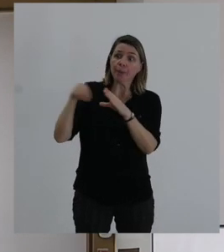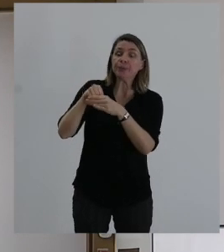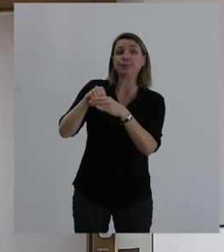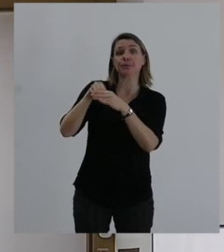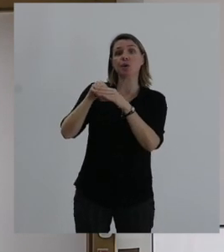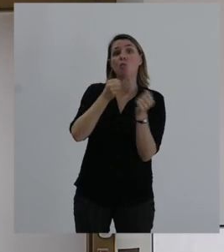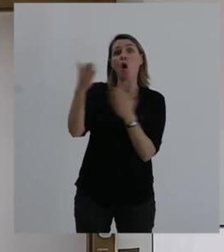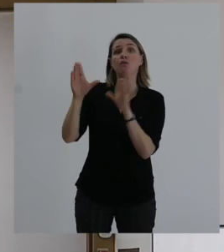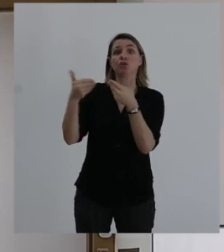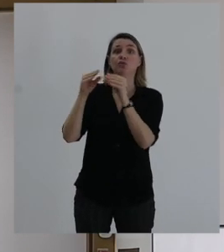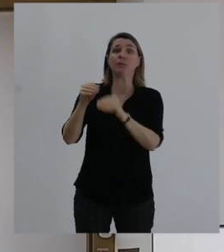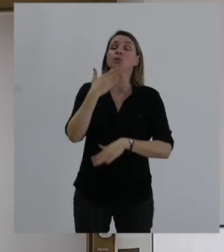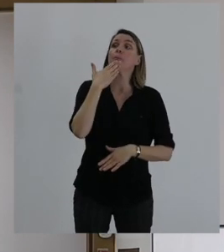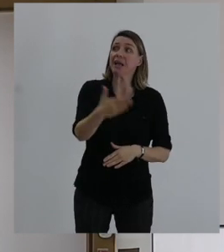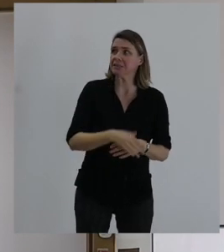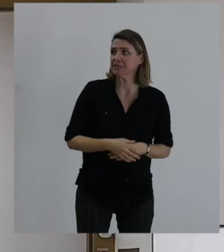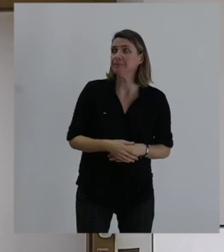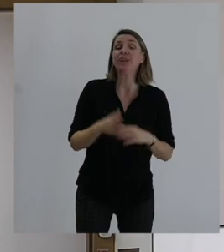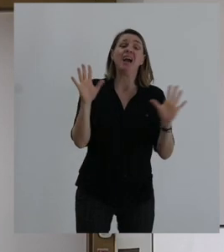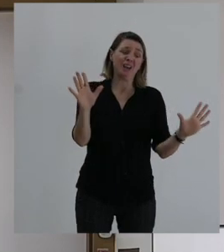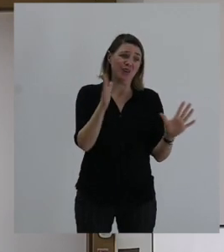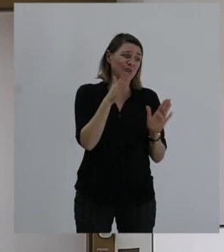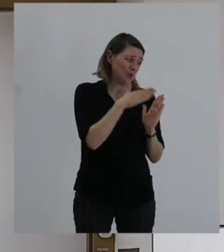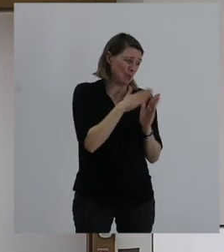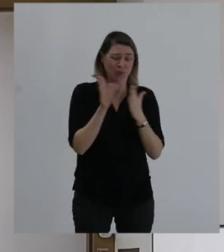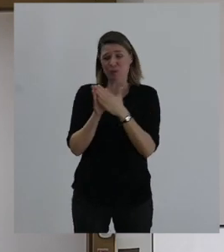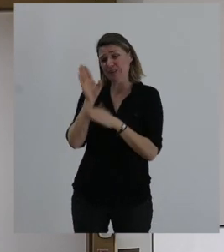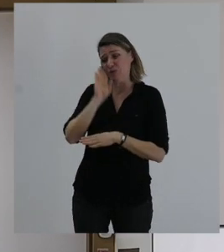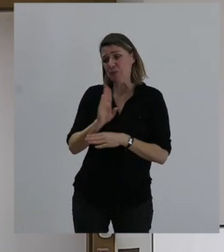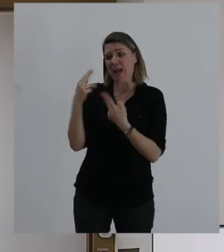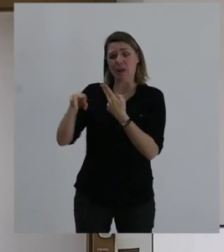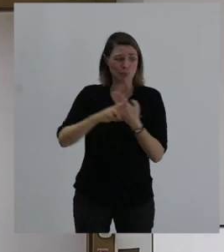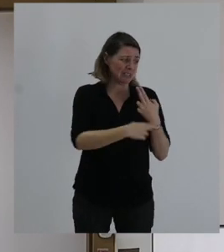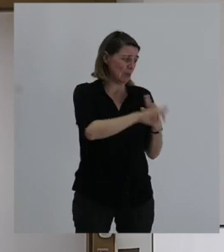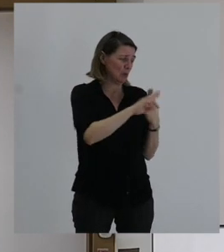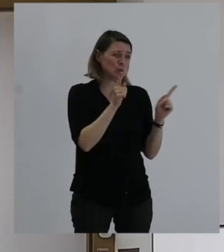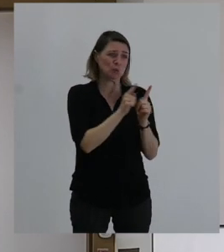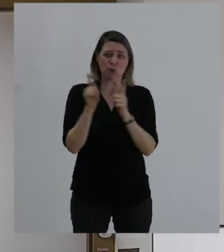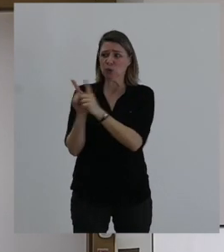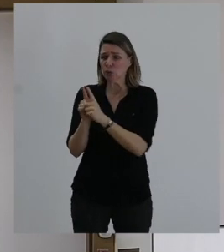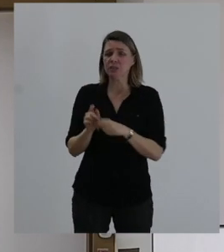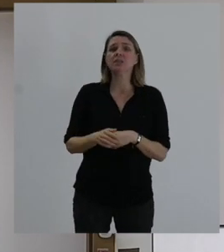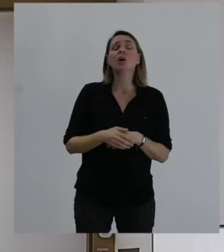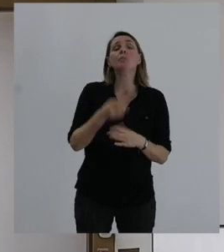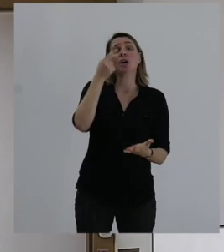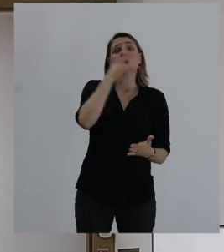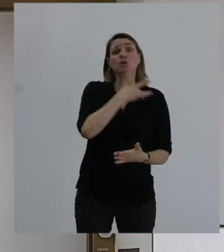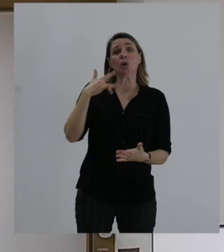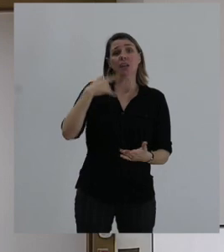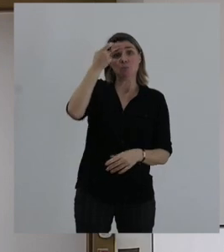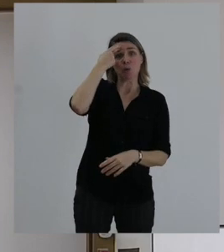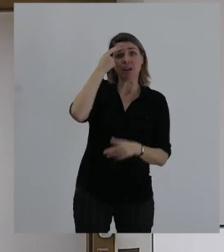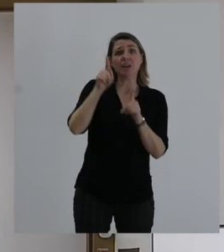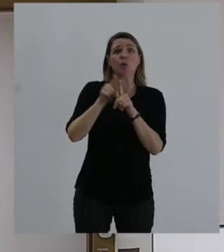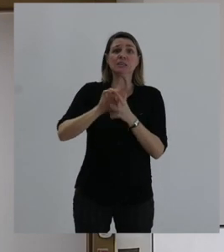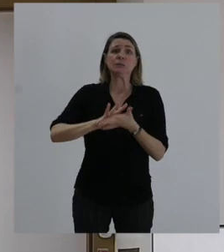j'espère que c'était bref. Merci. Et donc, j'ai demandé aussi des réponses courtes, s'il vous plaît. Donc, sur santé mentale et transition